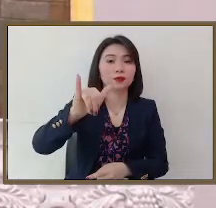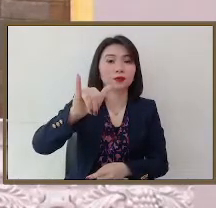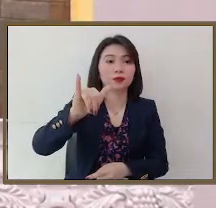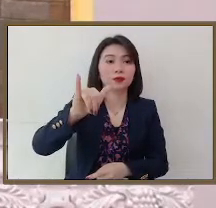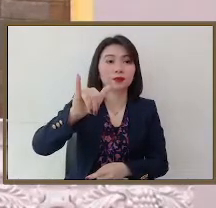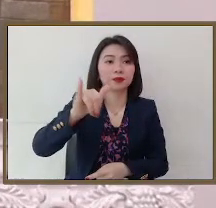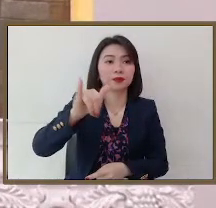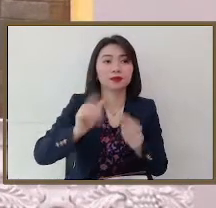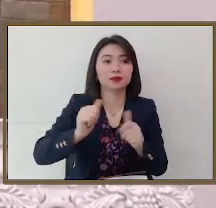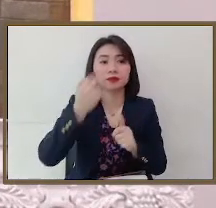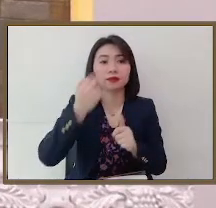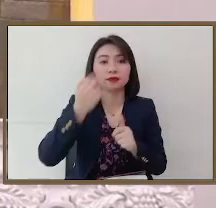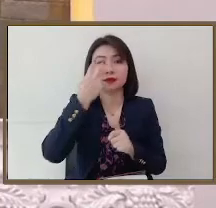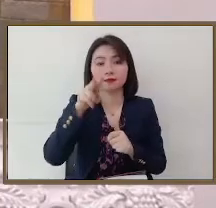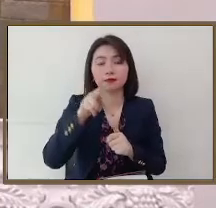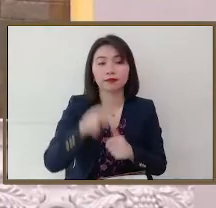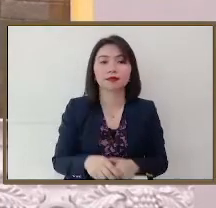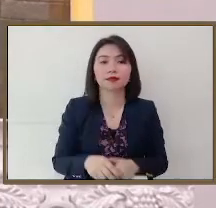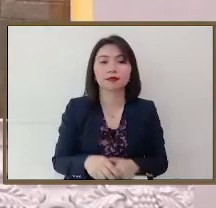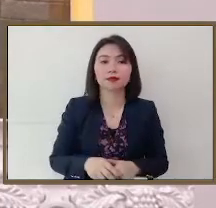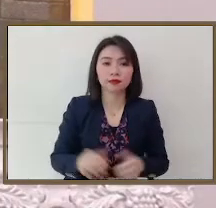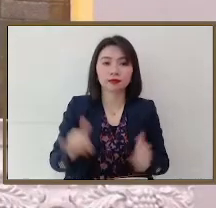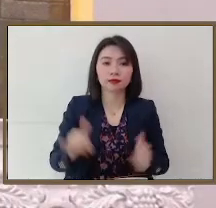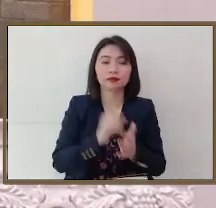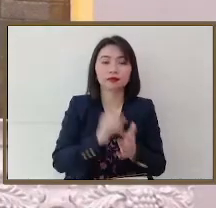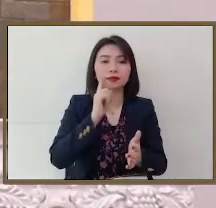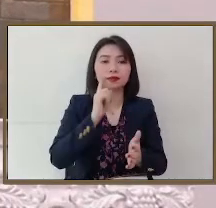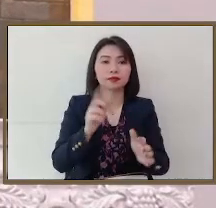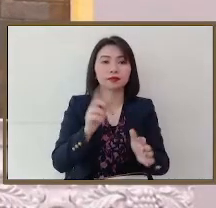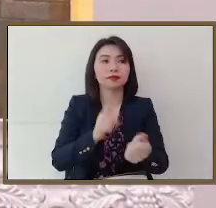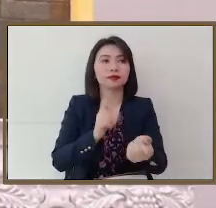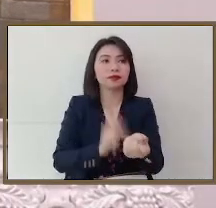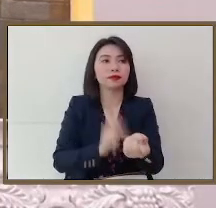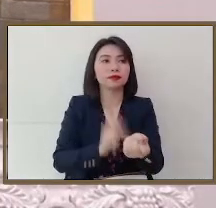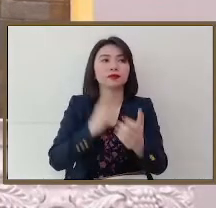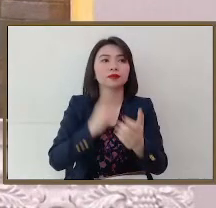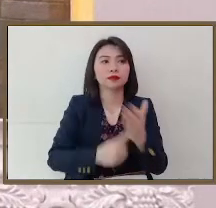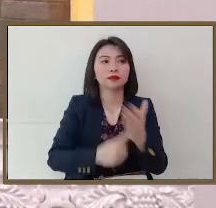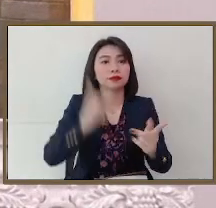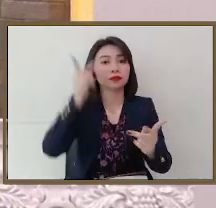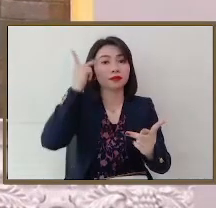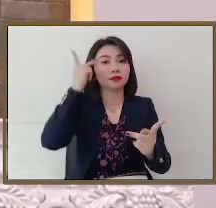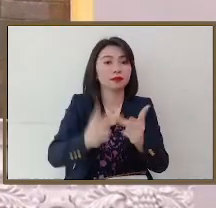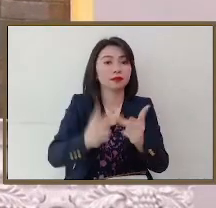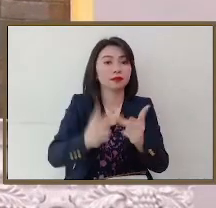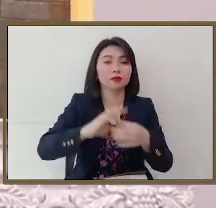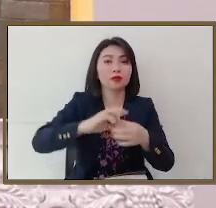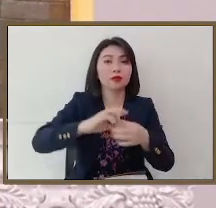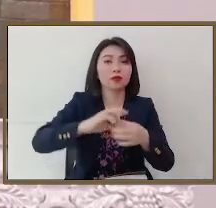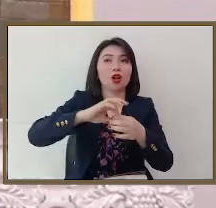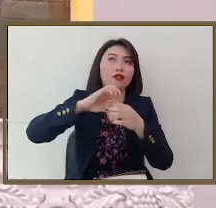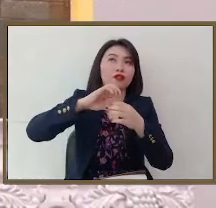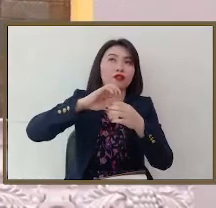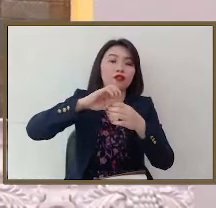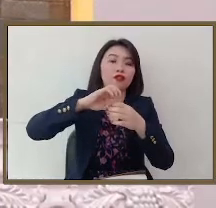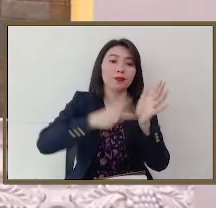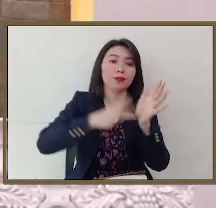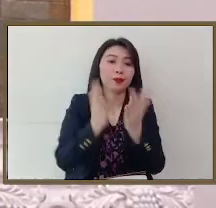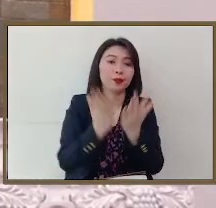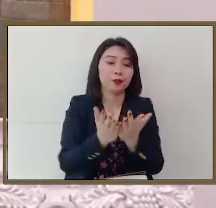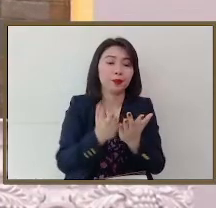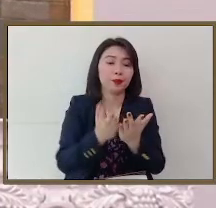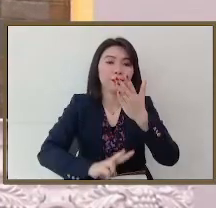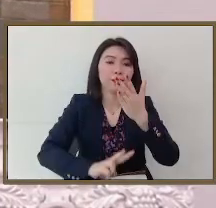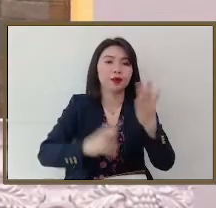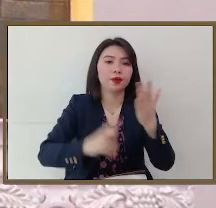Makikita niyo po, mga kapatid, na sinasabi ni Paul kay Timothy kung ano ang purpose ng scripture. It is